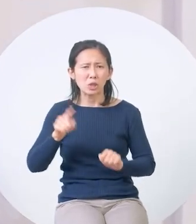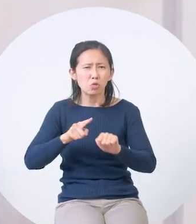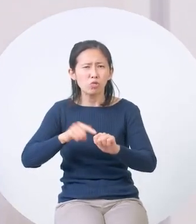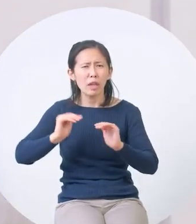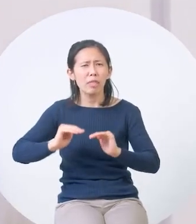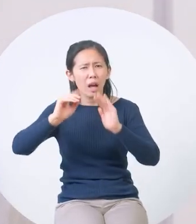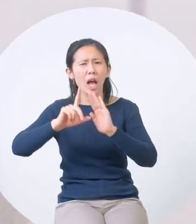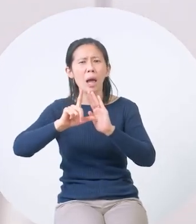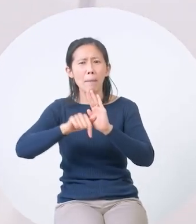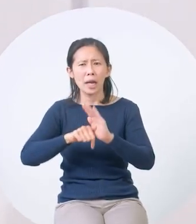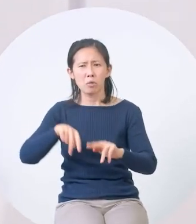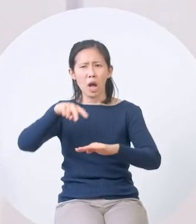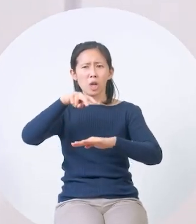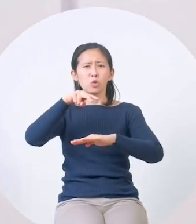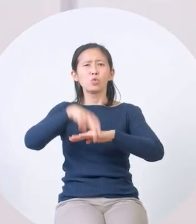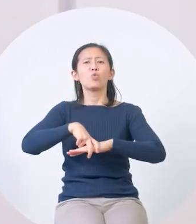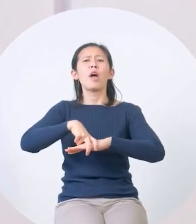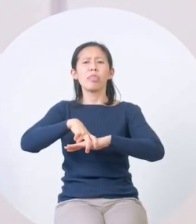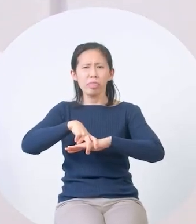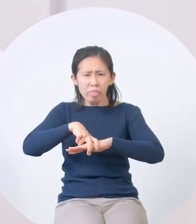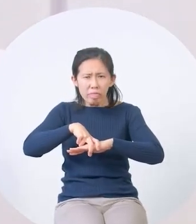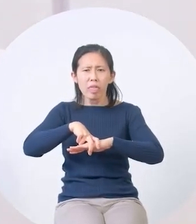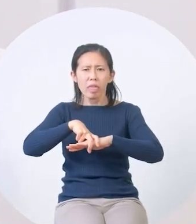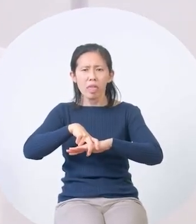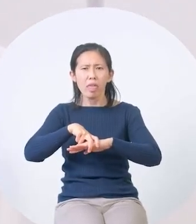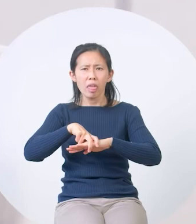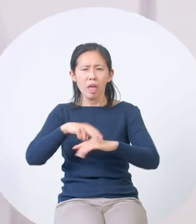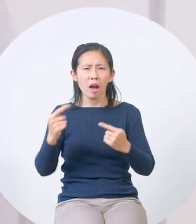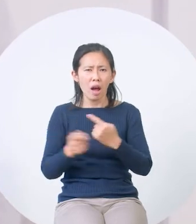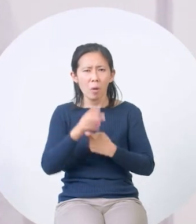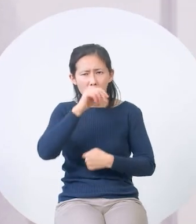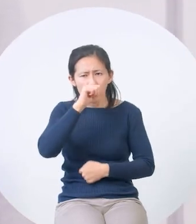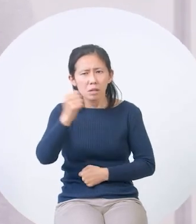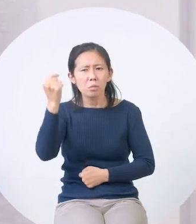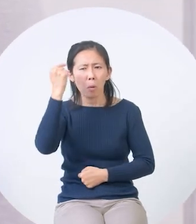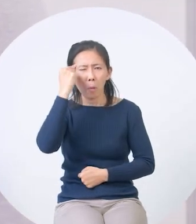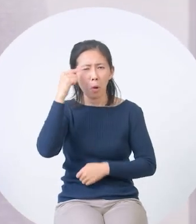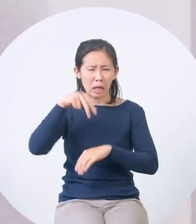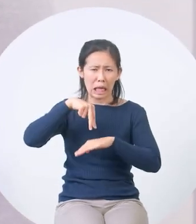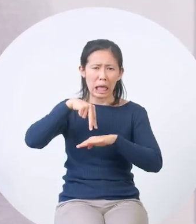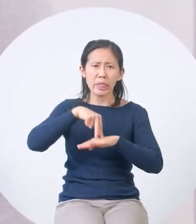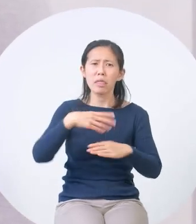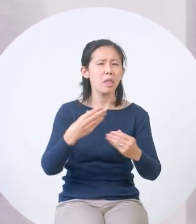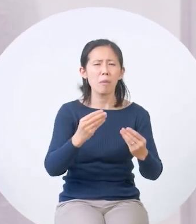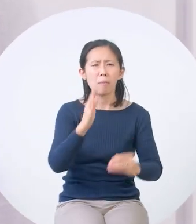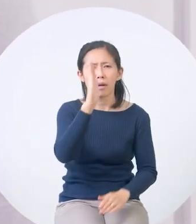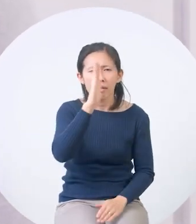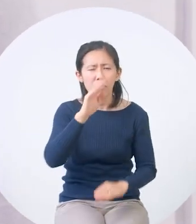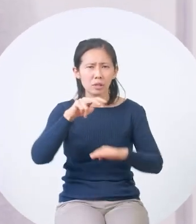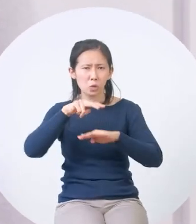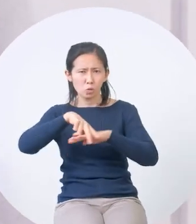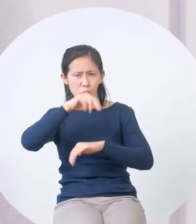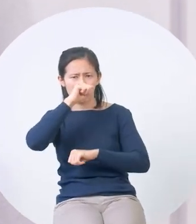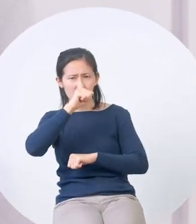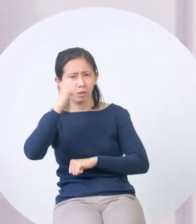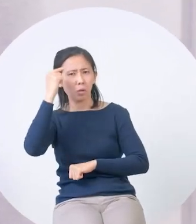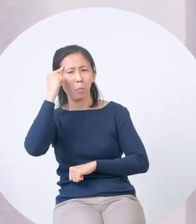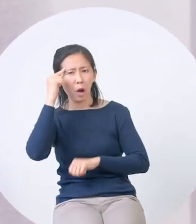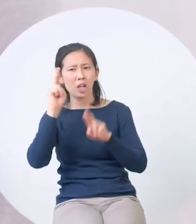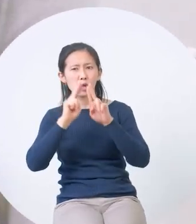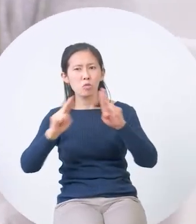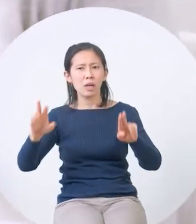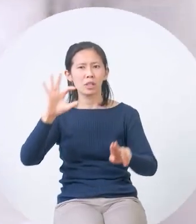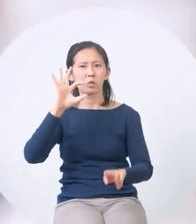それで座ってやった方が多分できますね、立ちっぱなしより。 あとですね、ユニバーサルトイレ